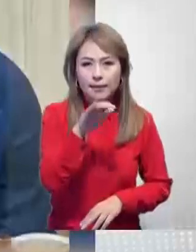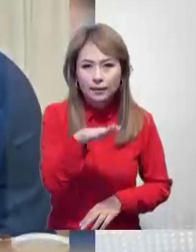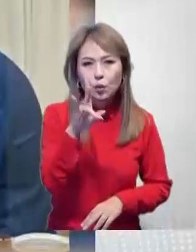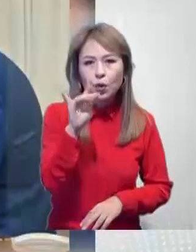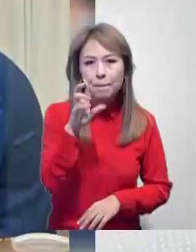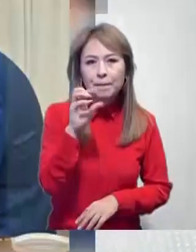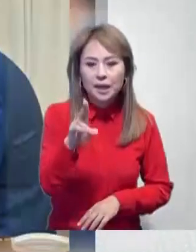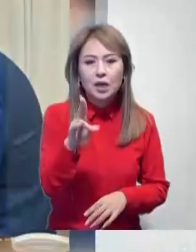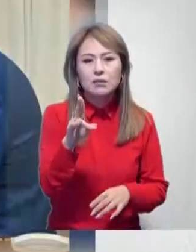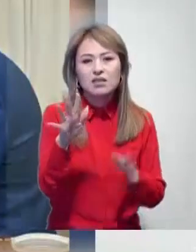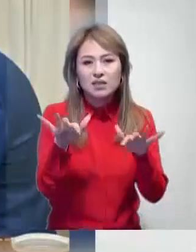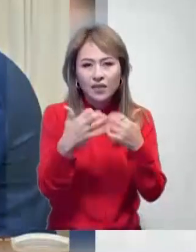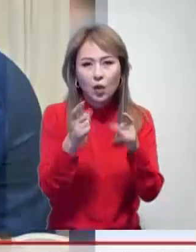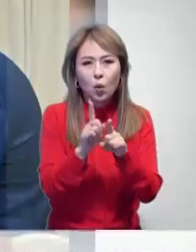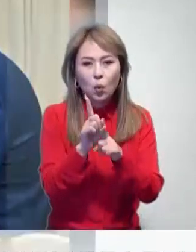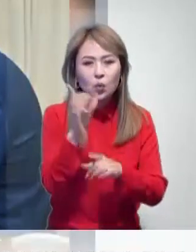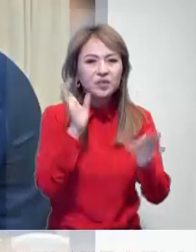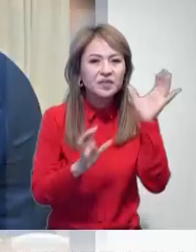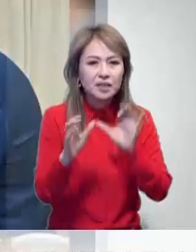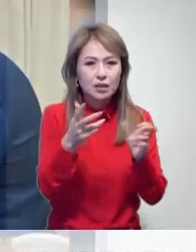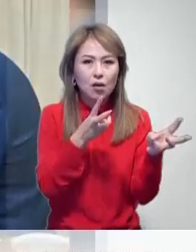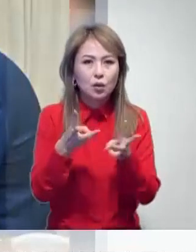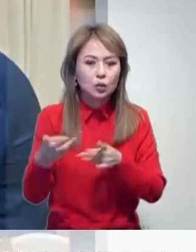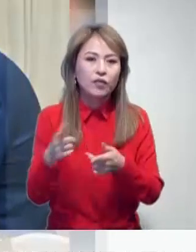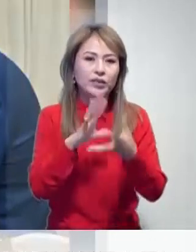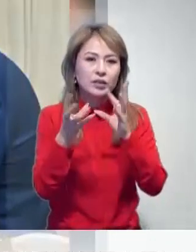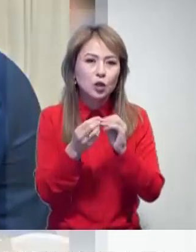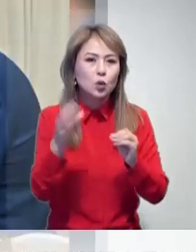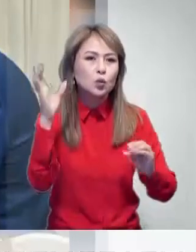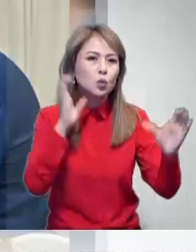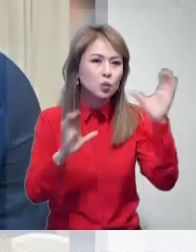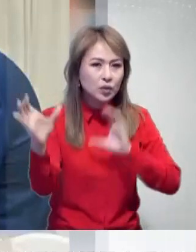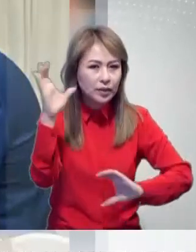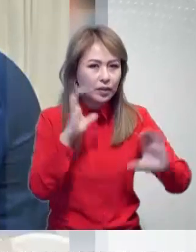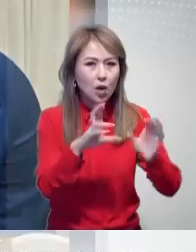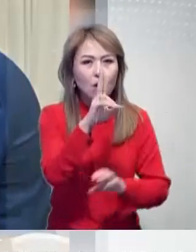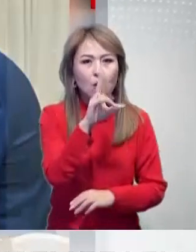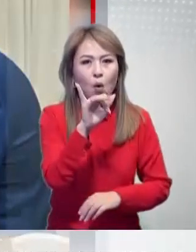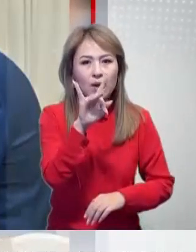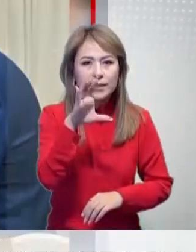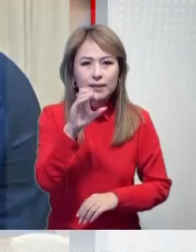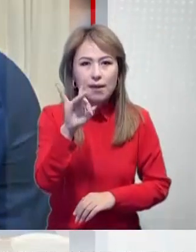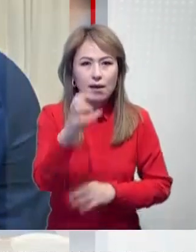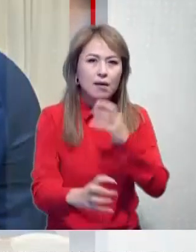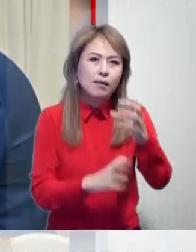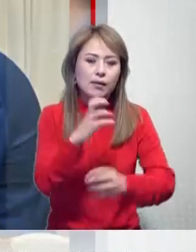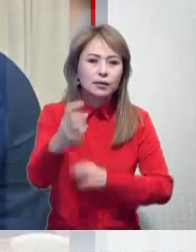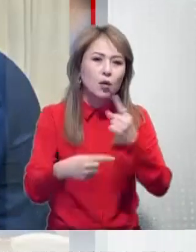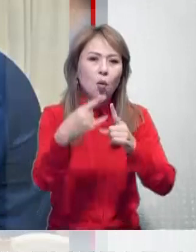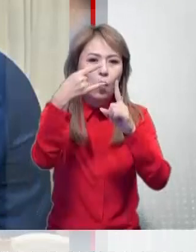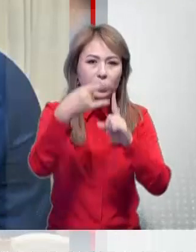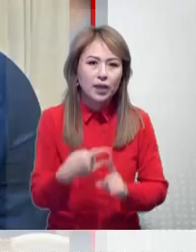Саясат Нұрбек цифрлық университет моделін әзірлеп жатырмыз деді. Студенттер Курсера деп аталатын жаһандық онлайн білім